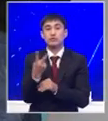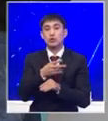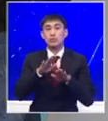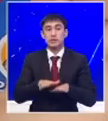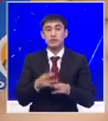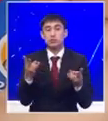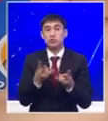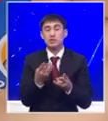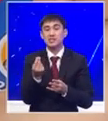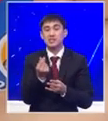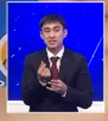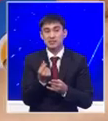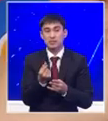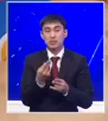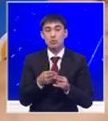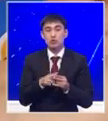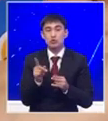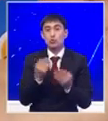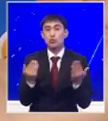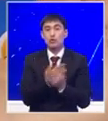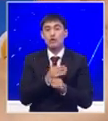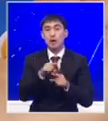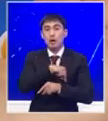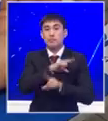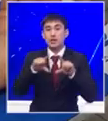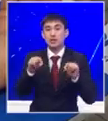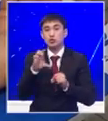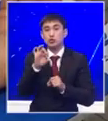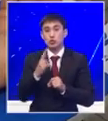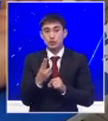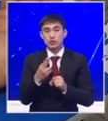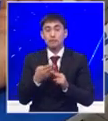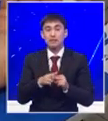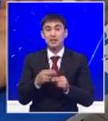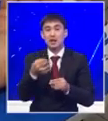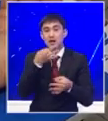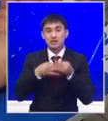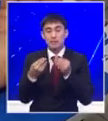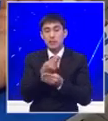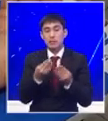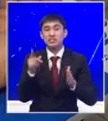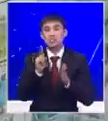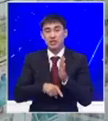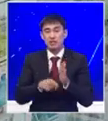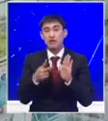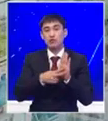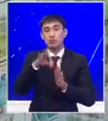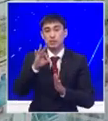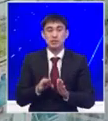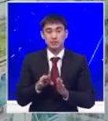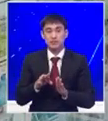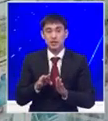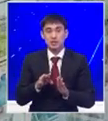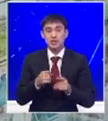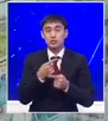точку нужны были средства Тем более что новая аптека является социальной где лекарственные препараты дешевле на 8%